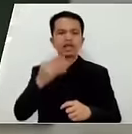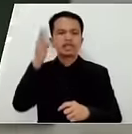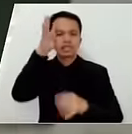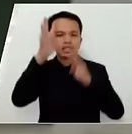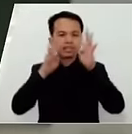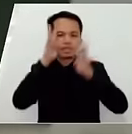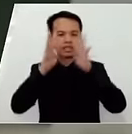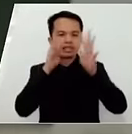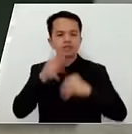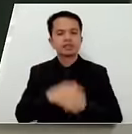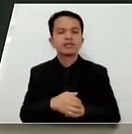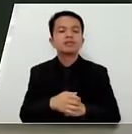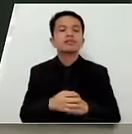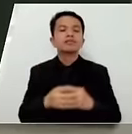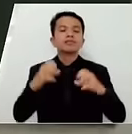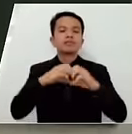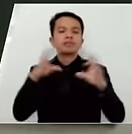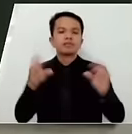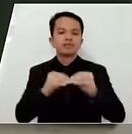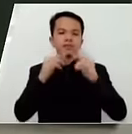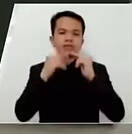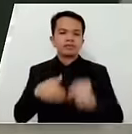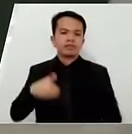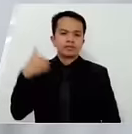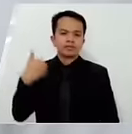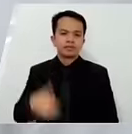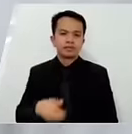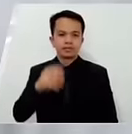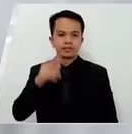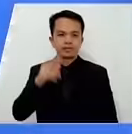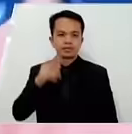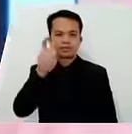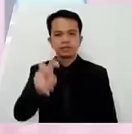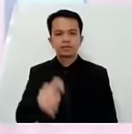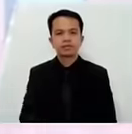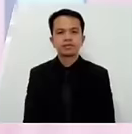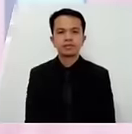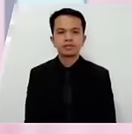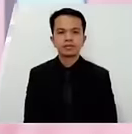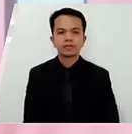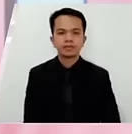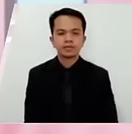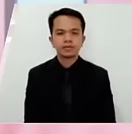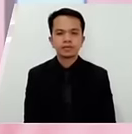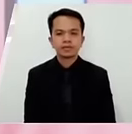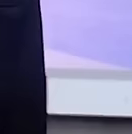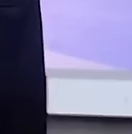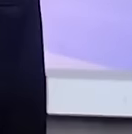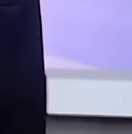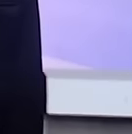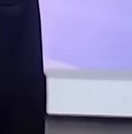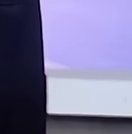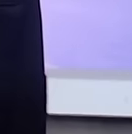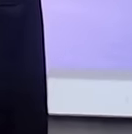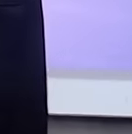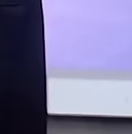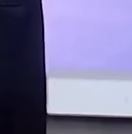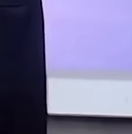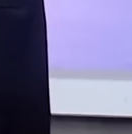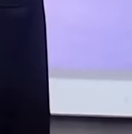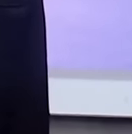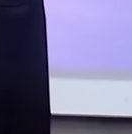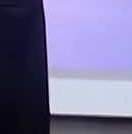Para sa GMA Integrated News, John Consulta ang inyong saksi. Mga